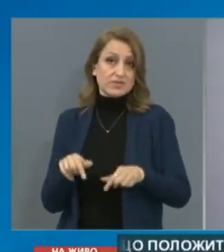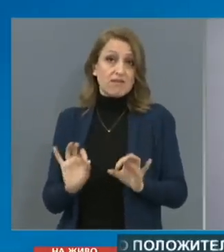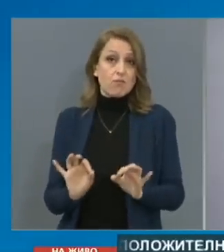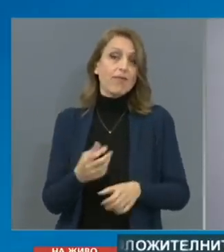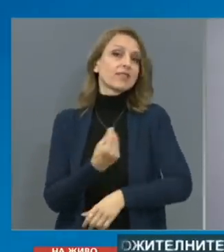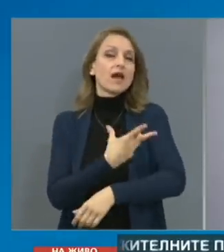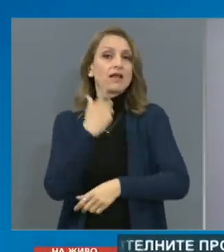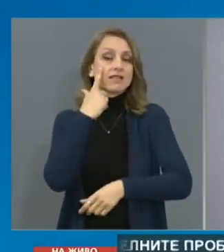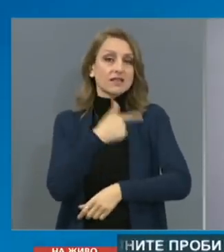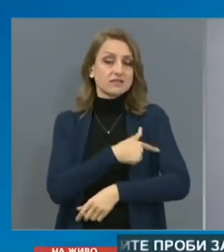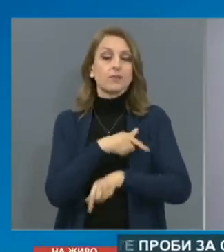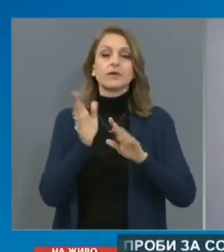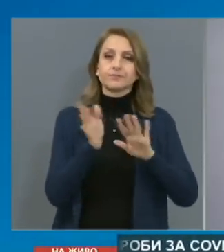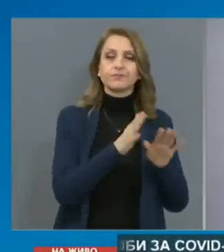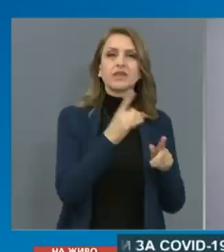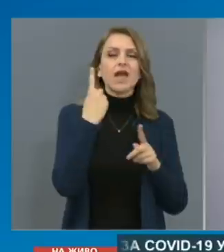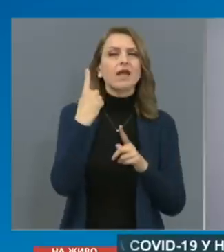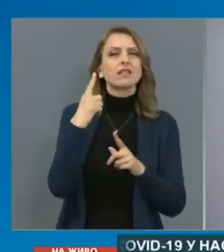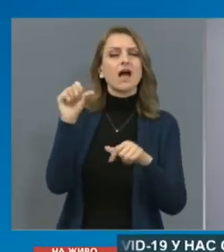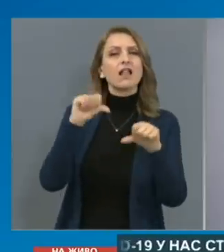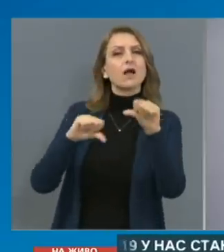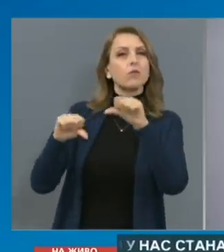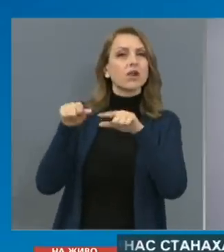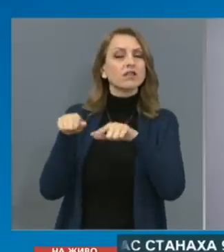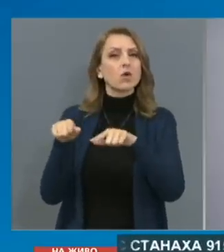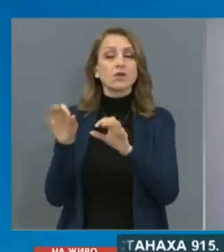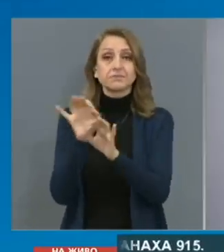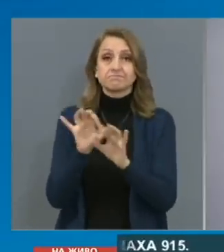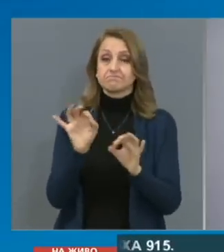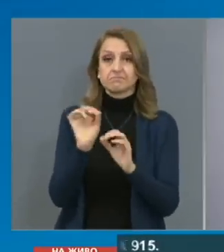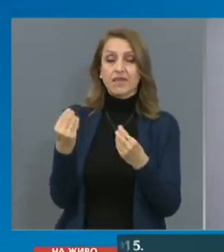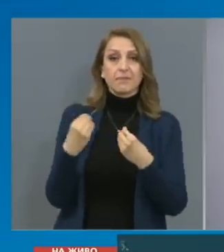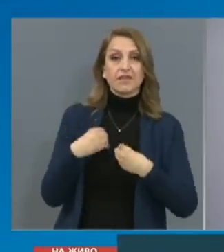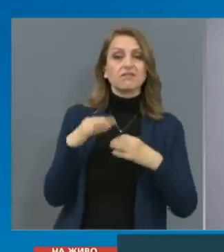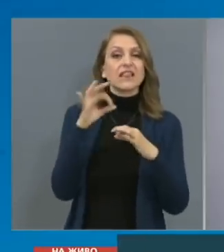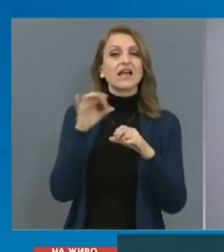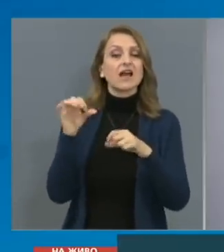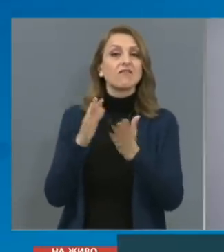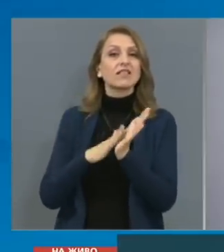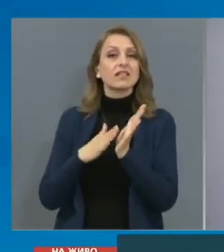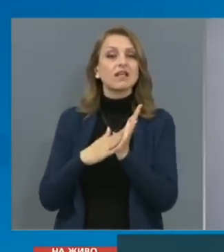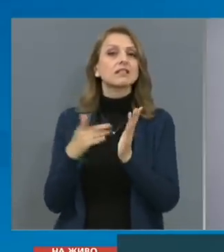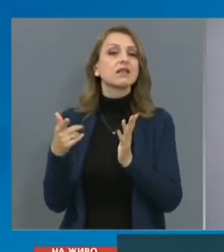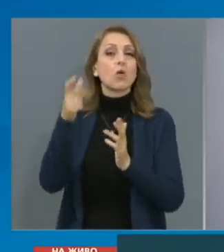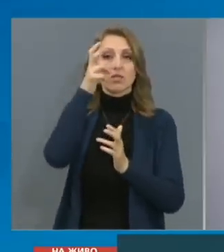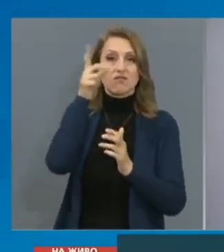Лабораториите, една лаборатория не е дала никакви данни за вчера. Това е лабораторията във Варна.